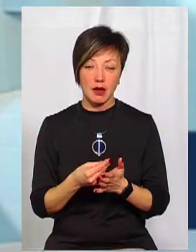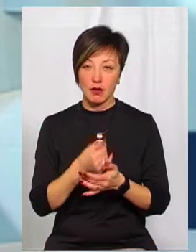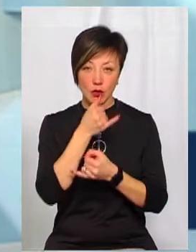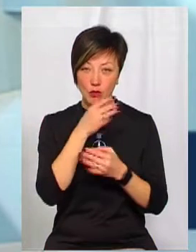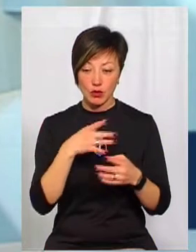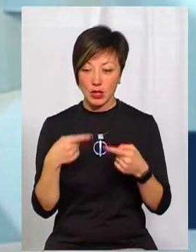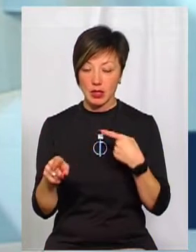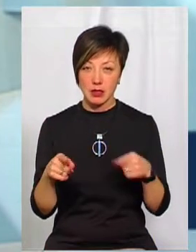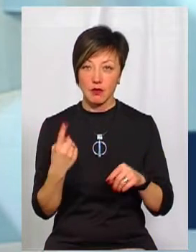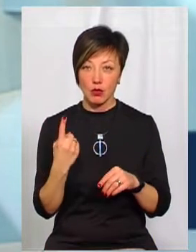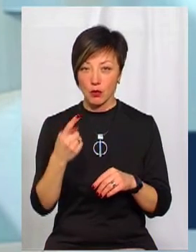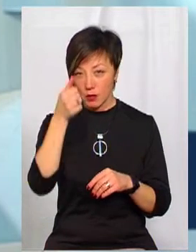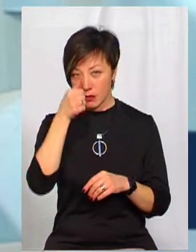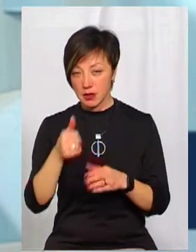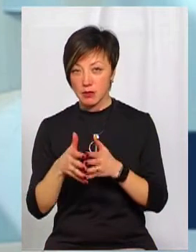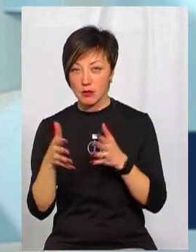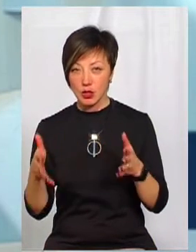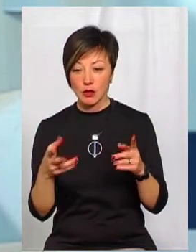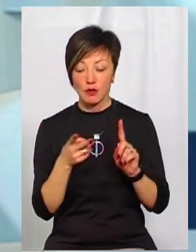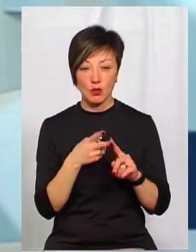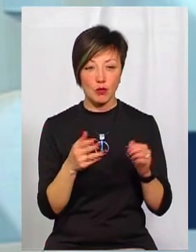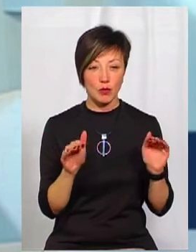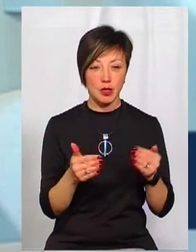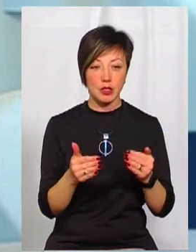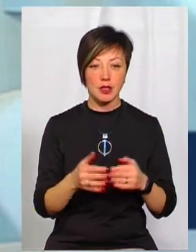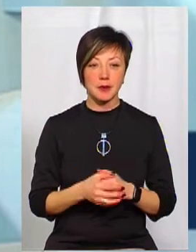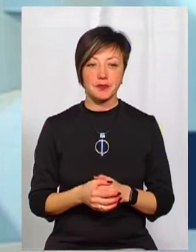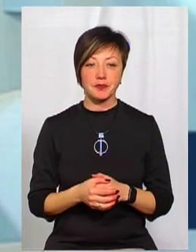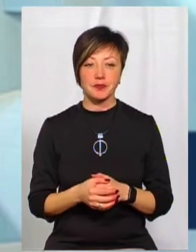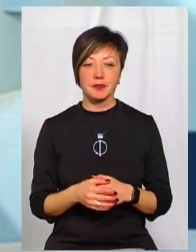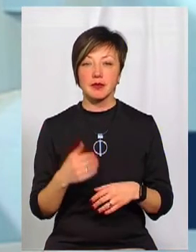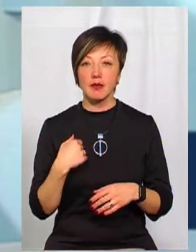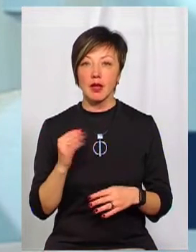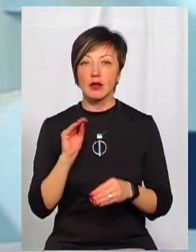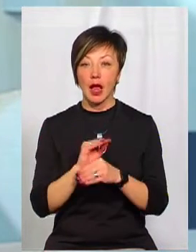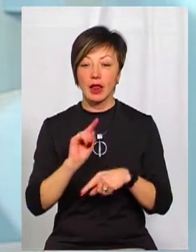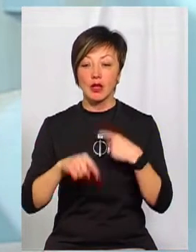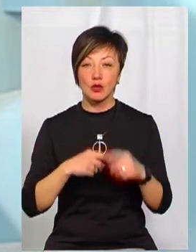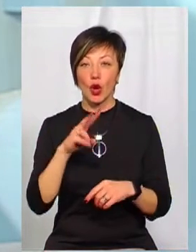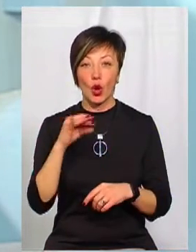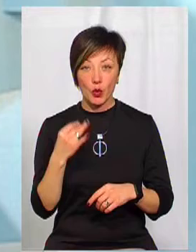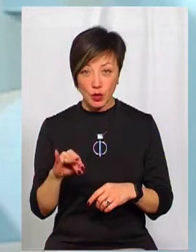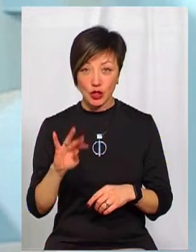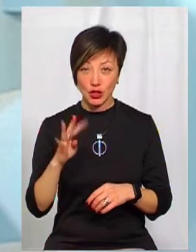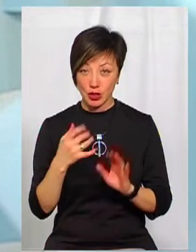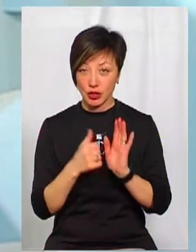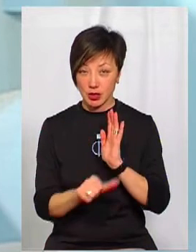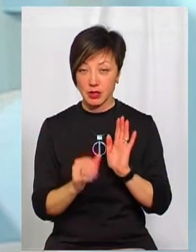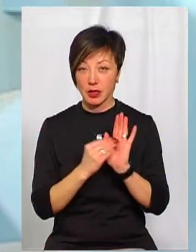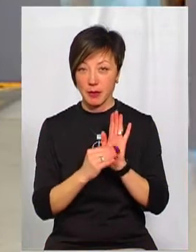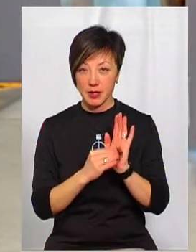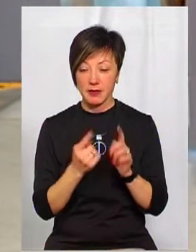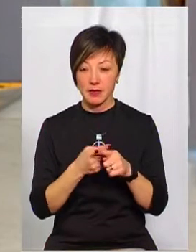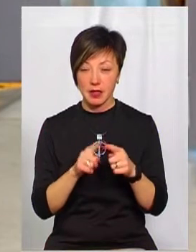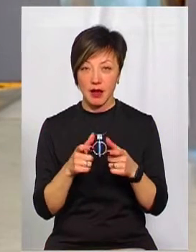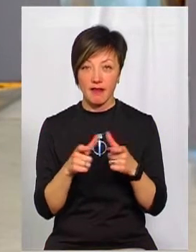Воно не може різнитись в одному місяці більше, так, в іншому менше. До речі, додаю, тому що наступний лютий так само 4,60, бо написано в